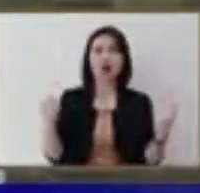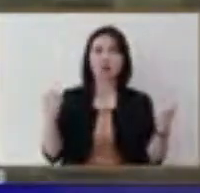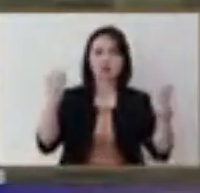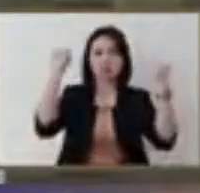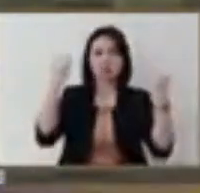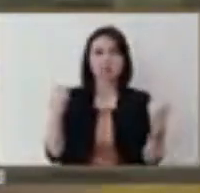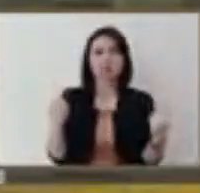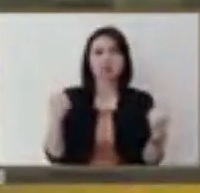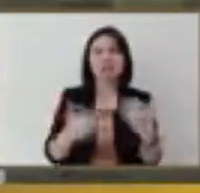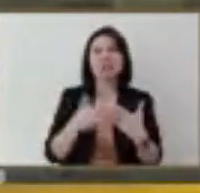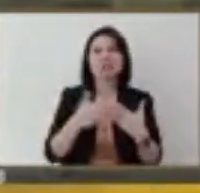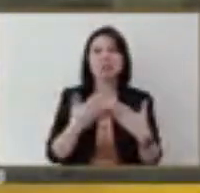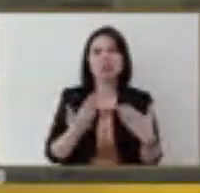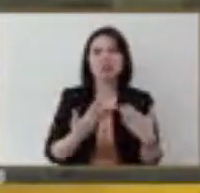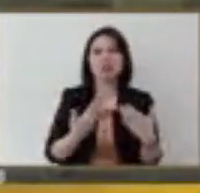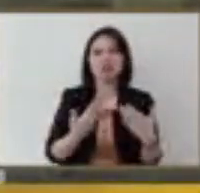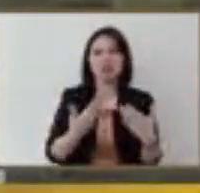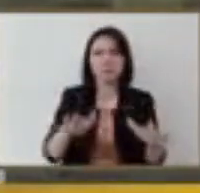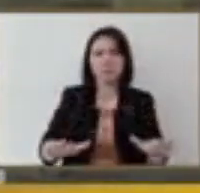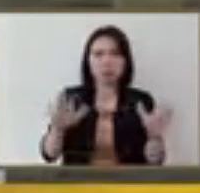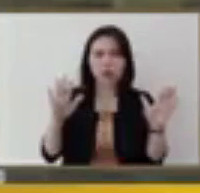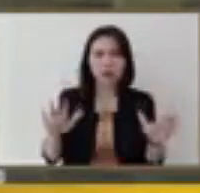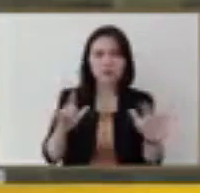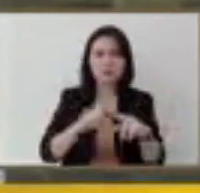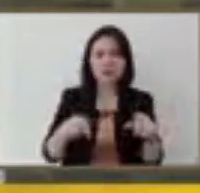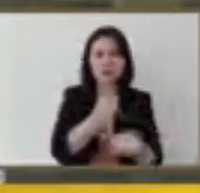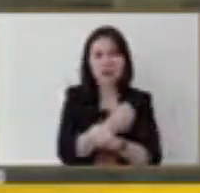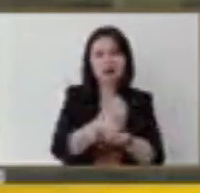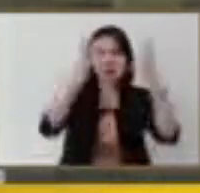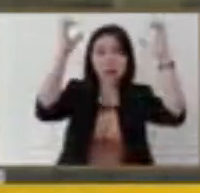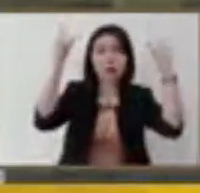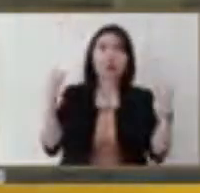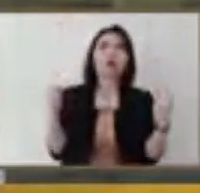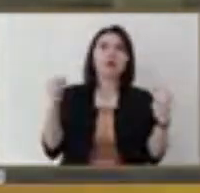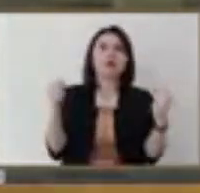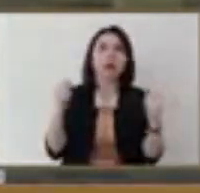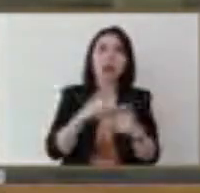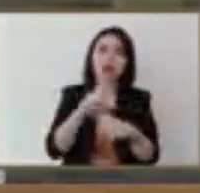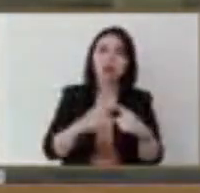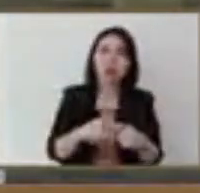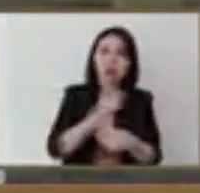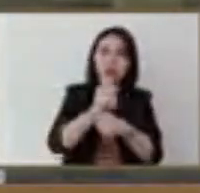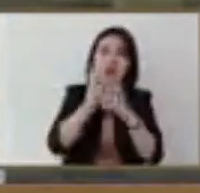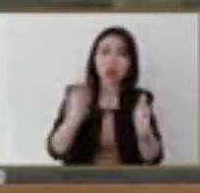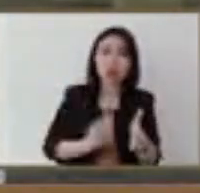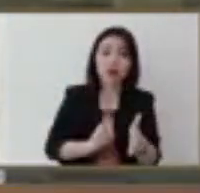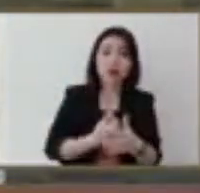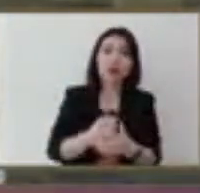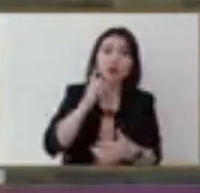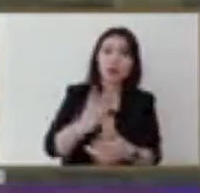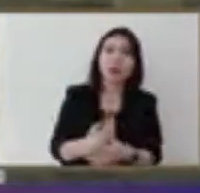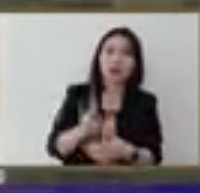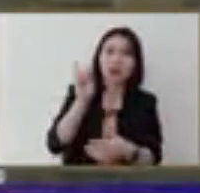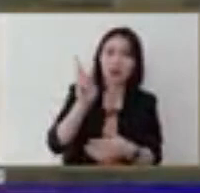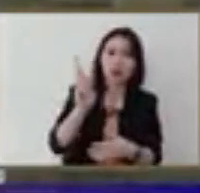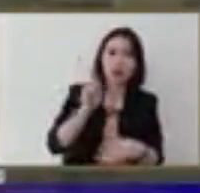Okay ako sa push-up, pero sa pull-ups, mahirap ako dyan. So, sabi na nagtuturo sa akin, sir, kahit dalawa lang, basta